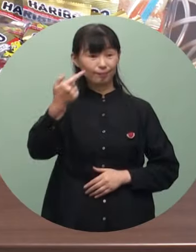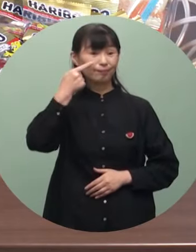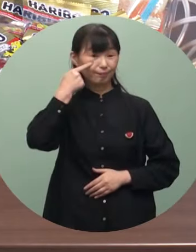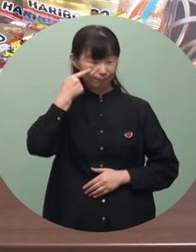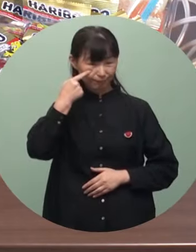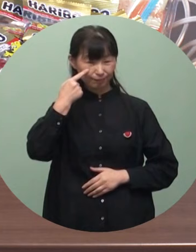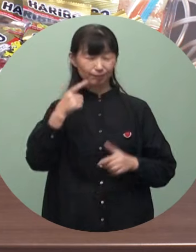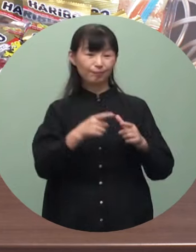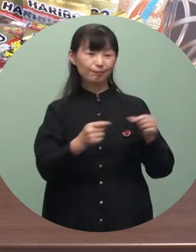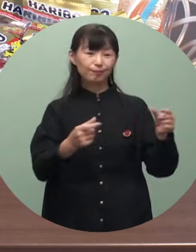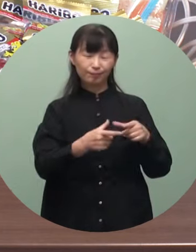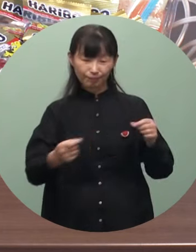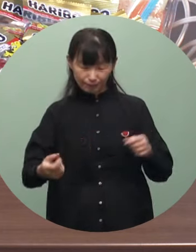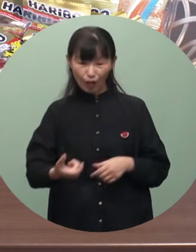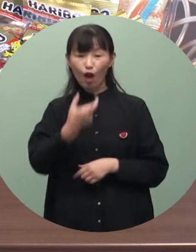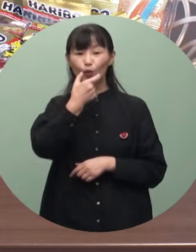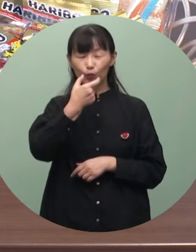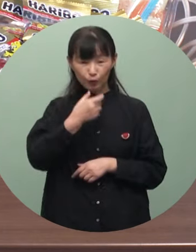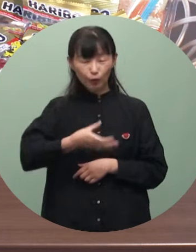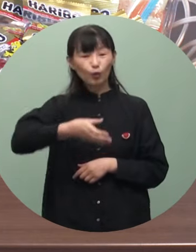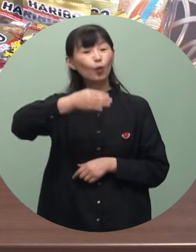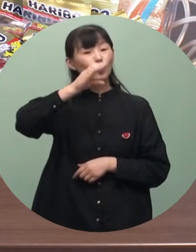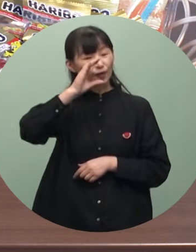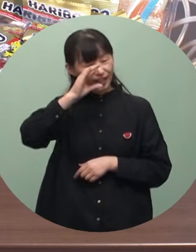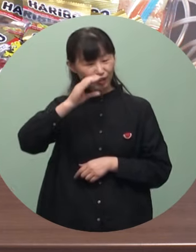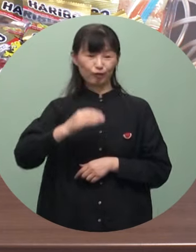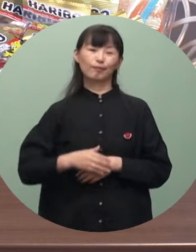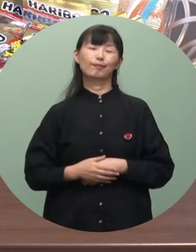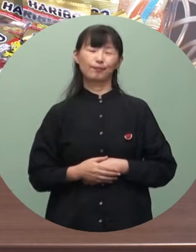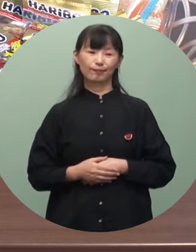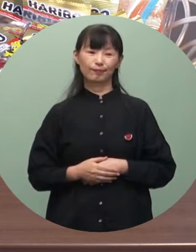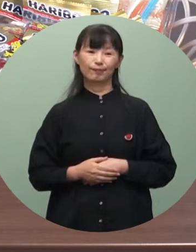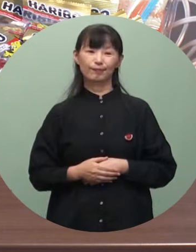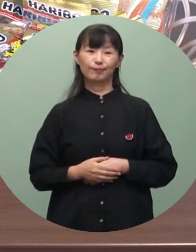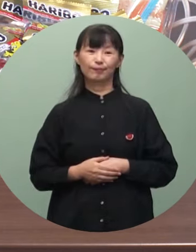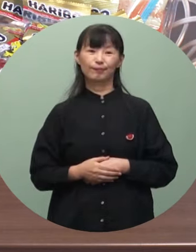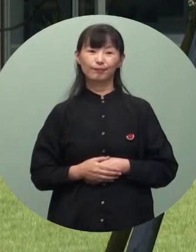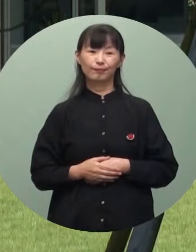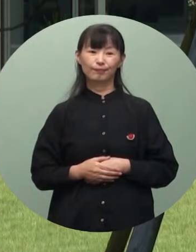too. 6つ目は各国のフードとドリンク。